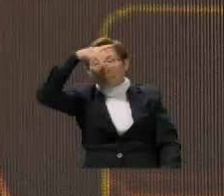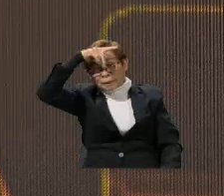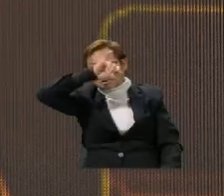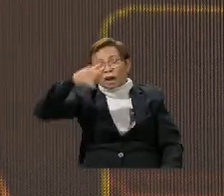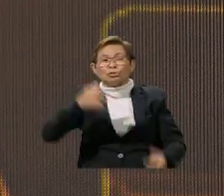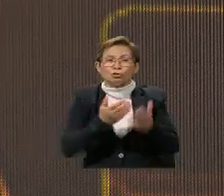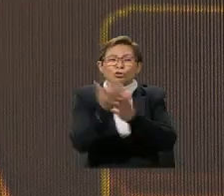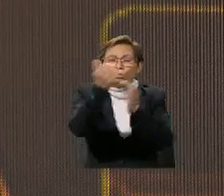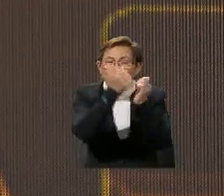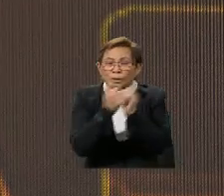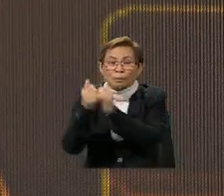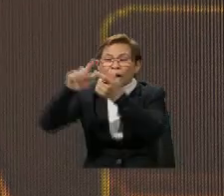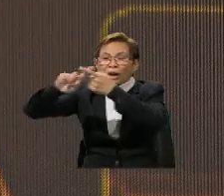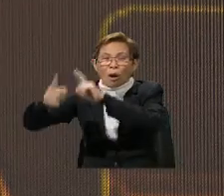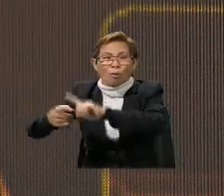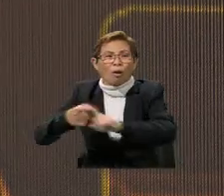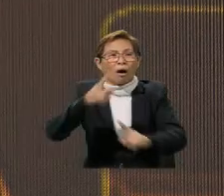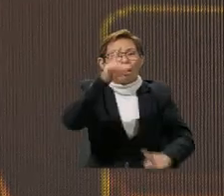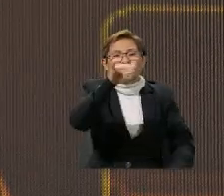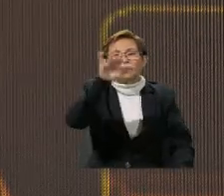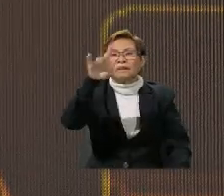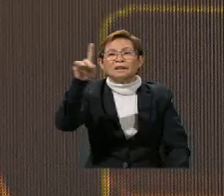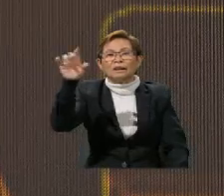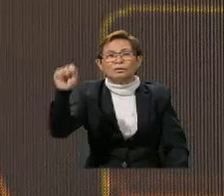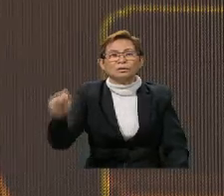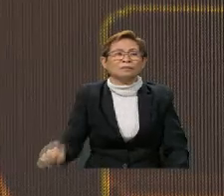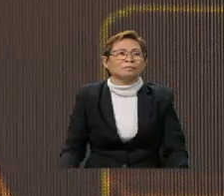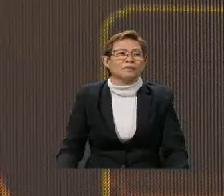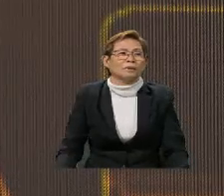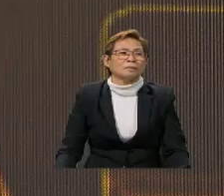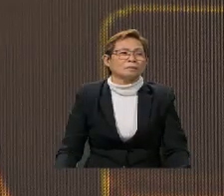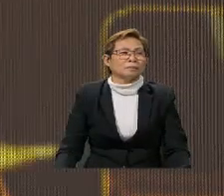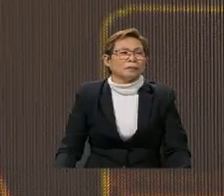gitulah tulis saja bersama dengan penyampai Firdaus Arashi silikon